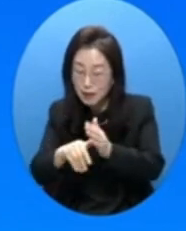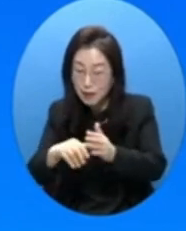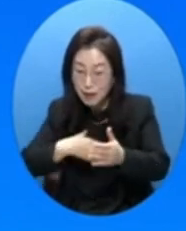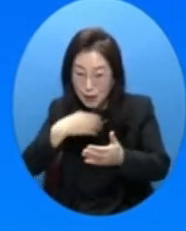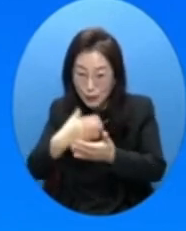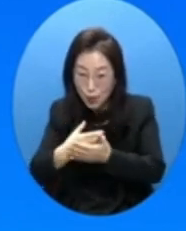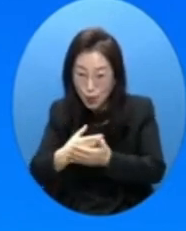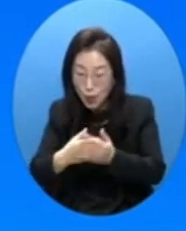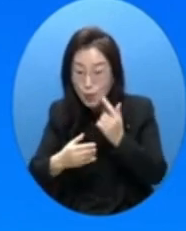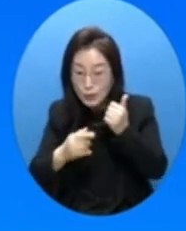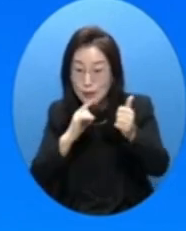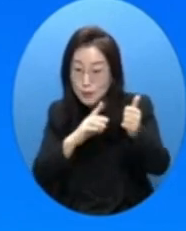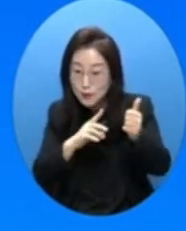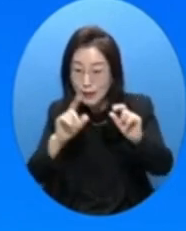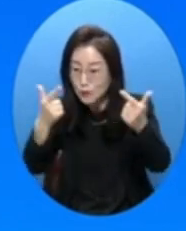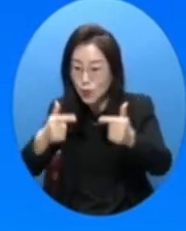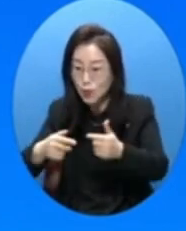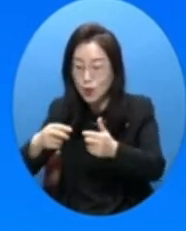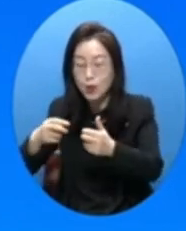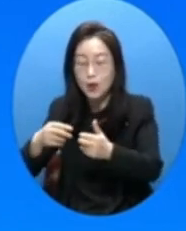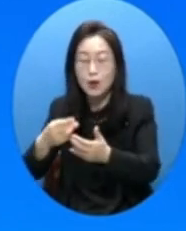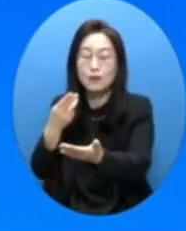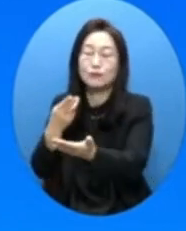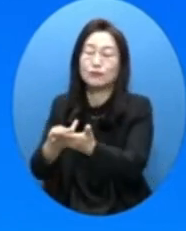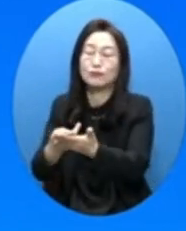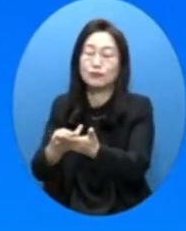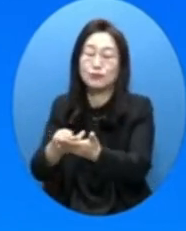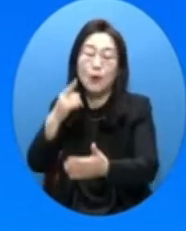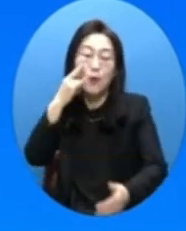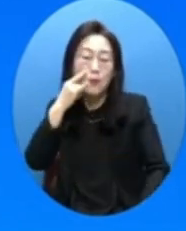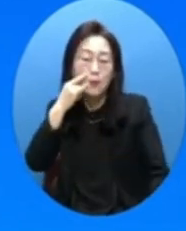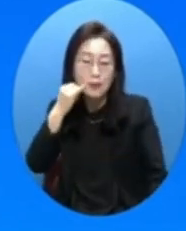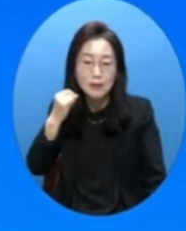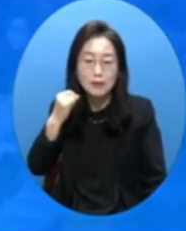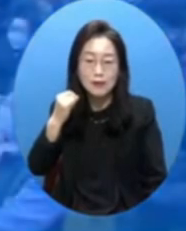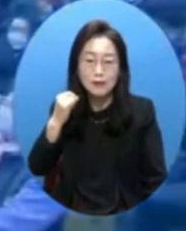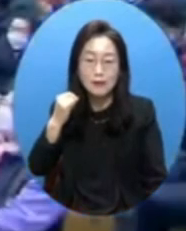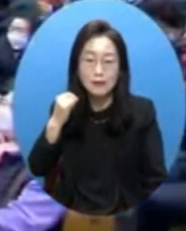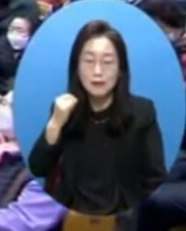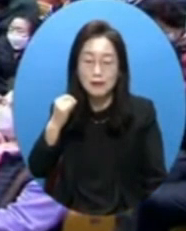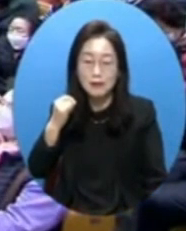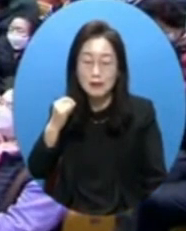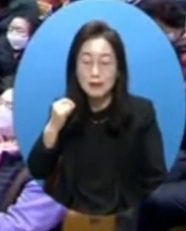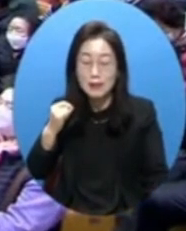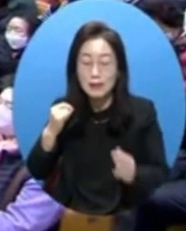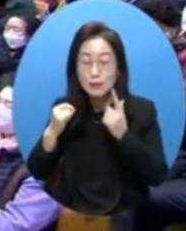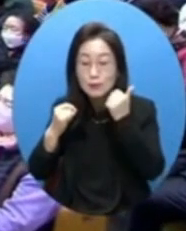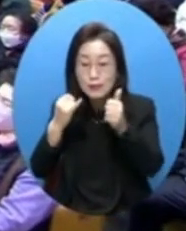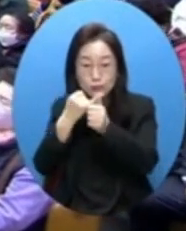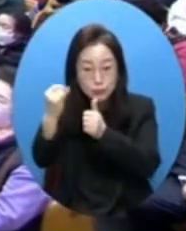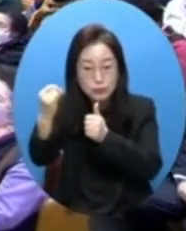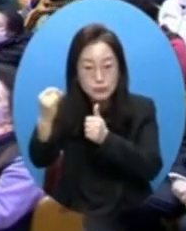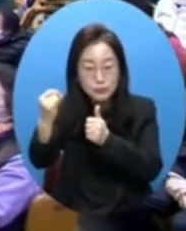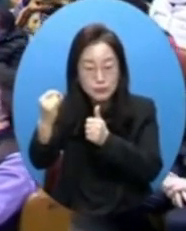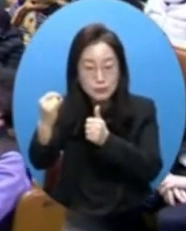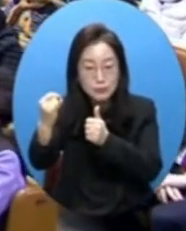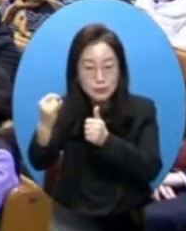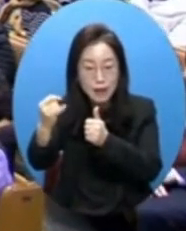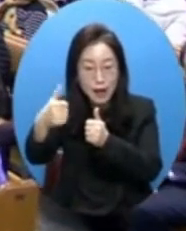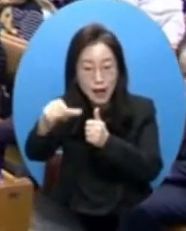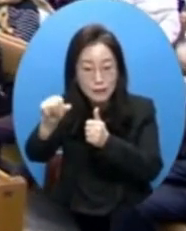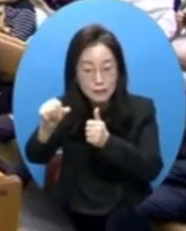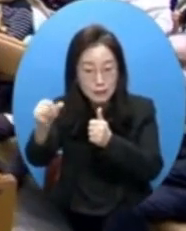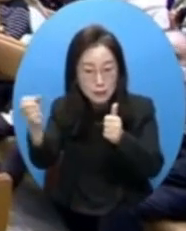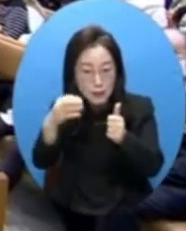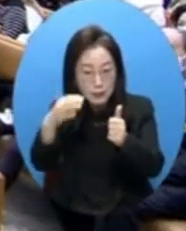아니라 병상에 누워있던 그 어머니 시발라 사모도 말할 수